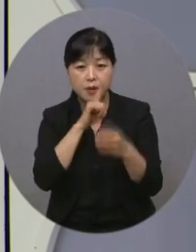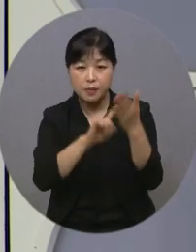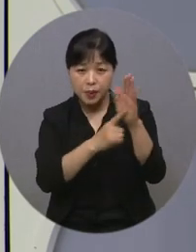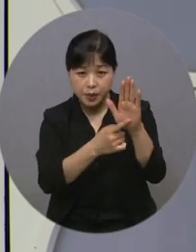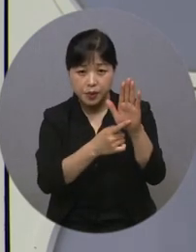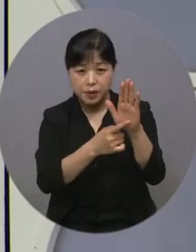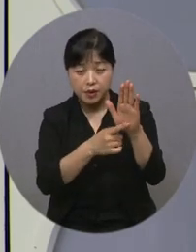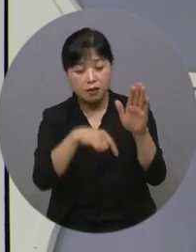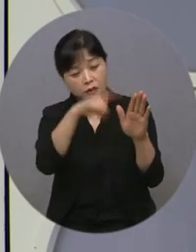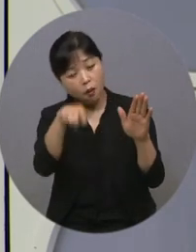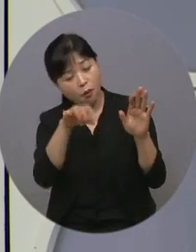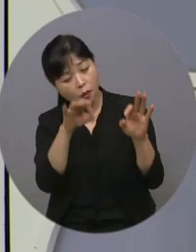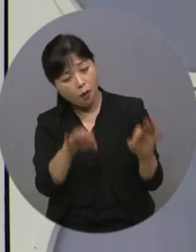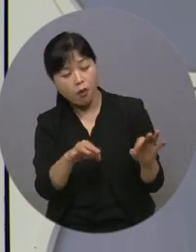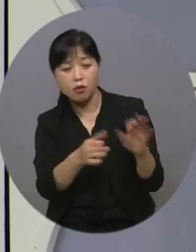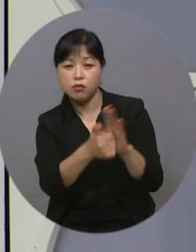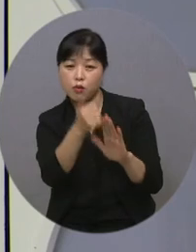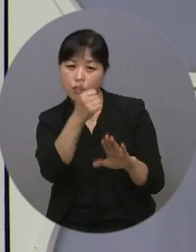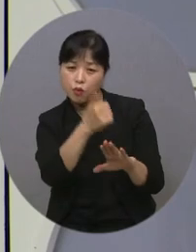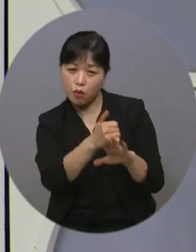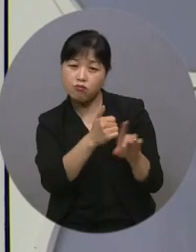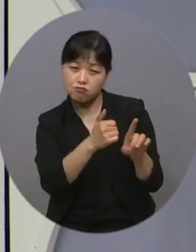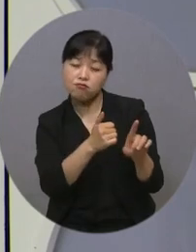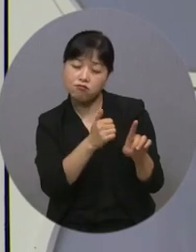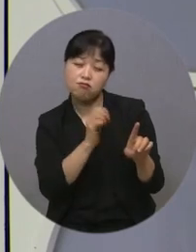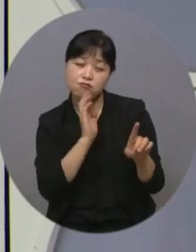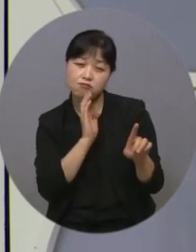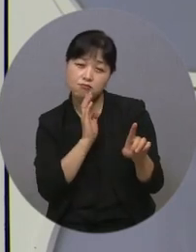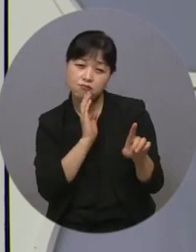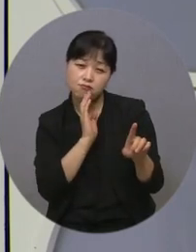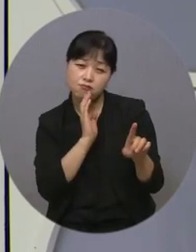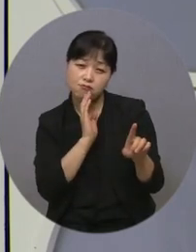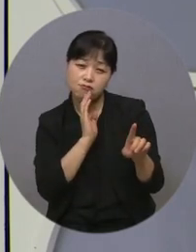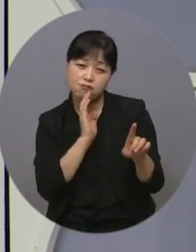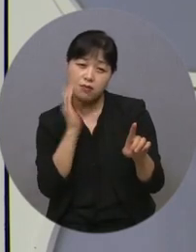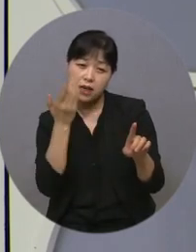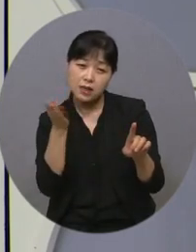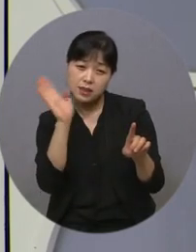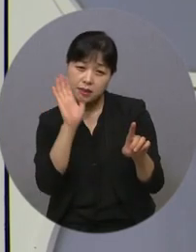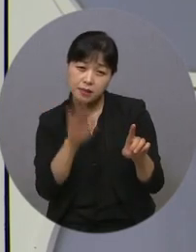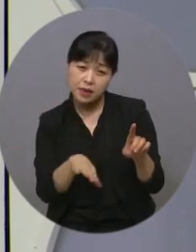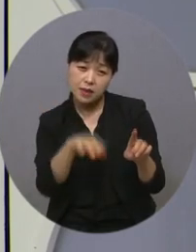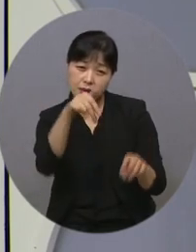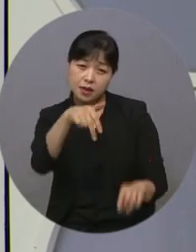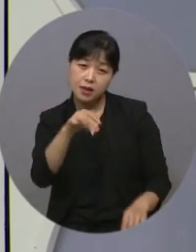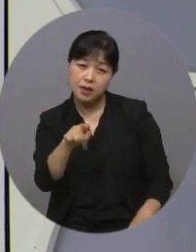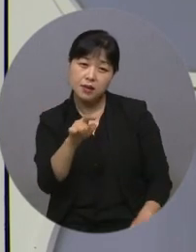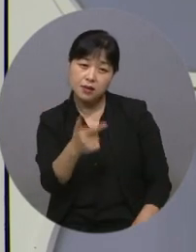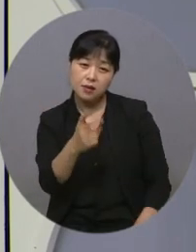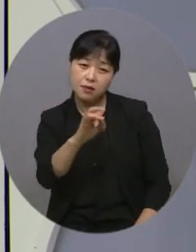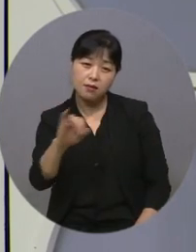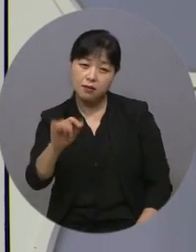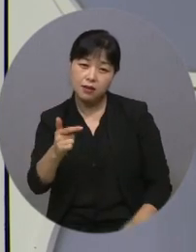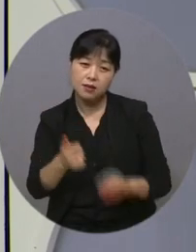그거는 성공일 수도 있습니다만은 전인 성공에 있어서